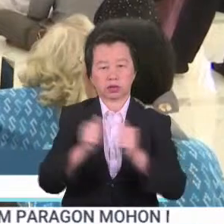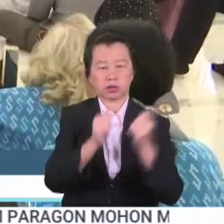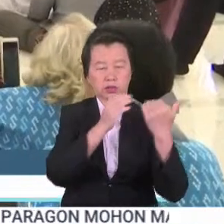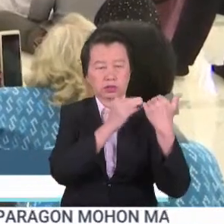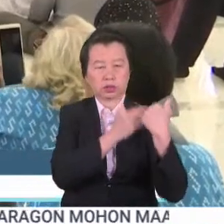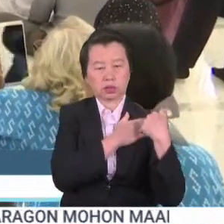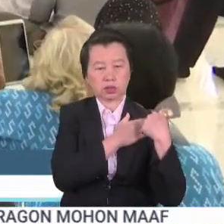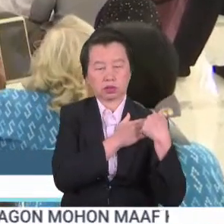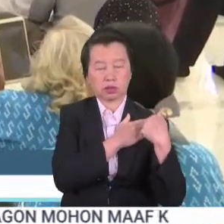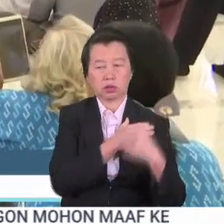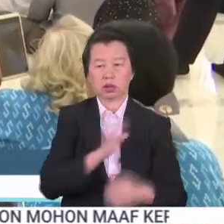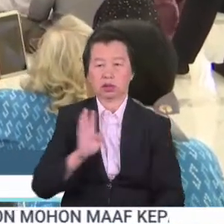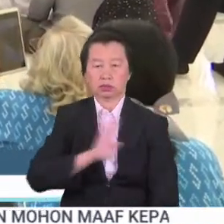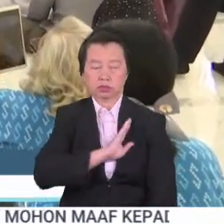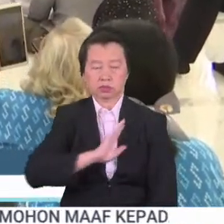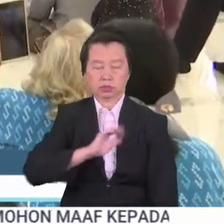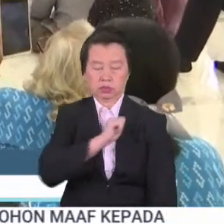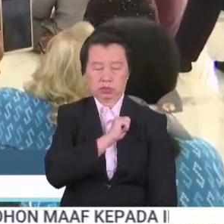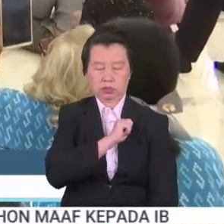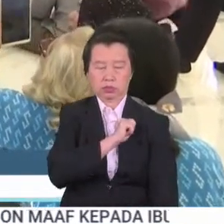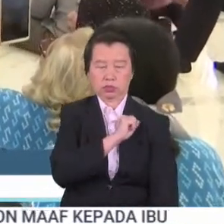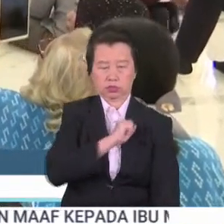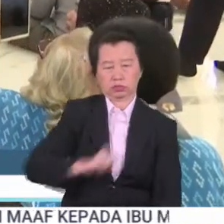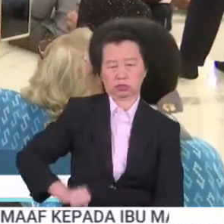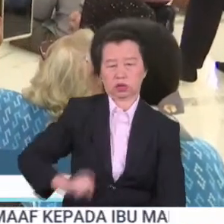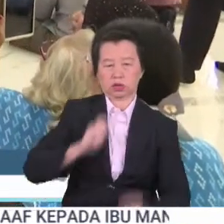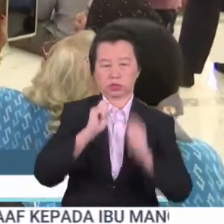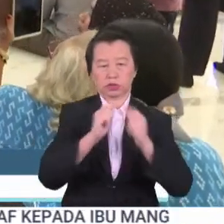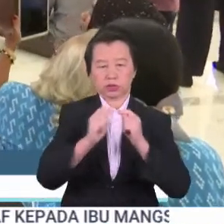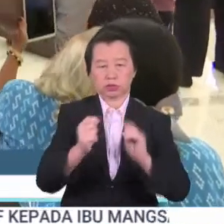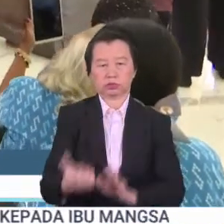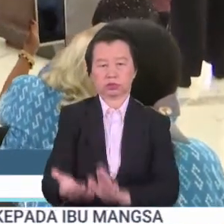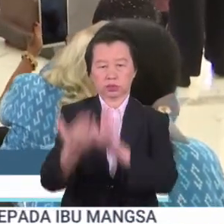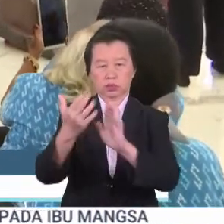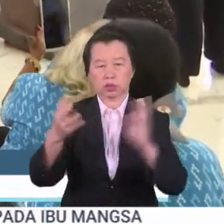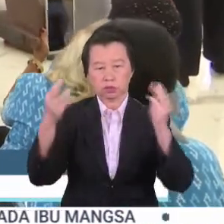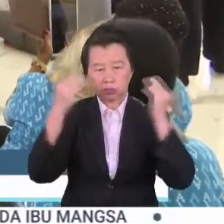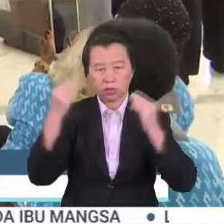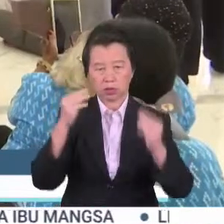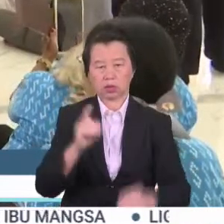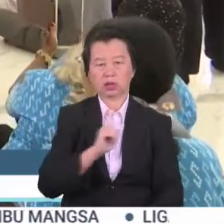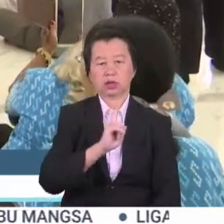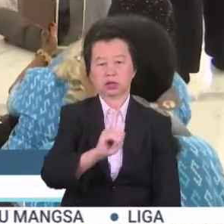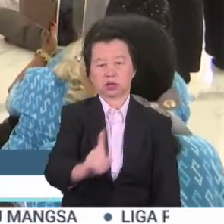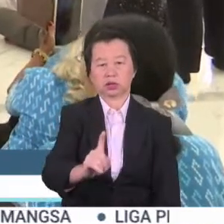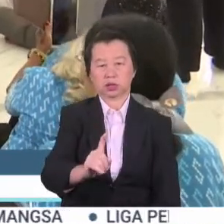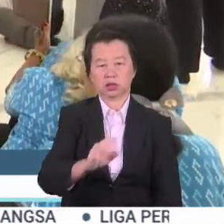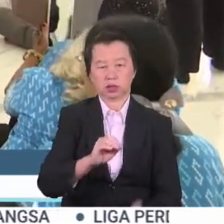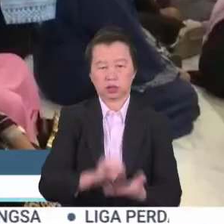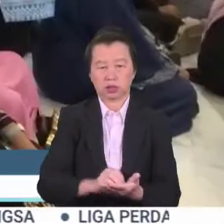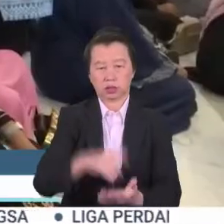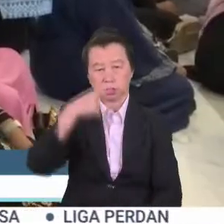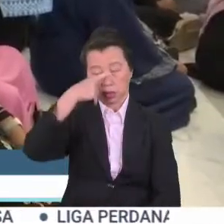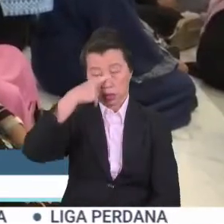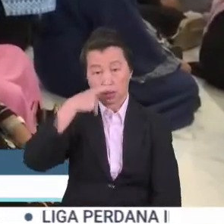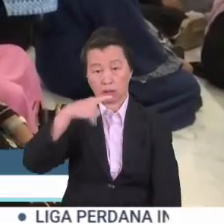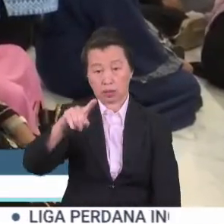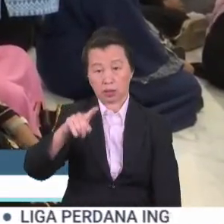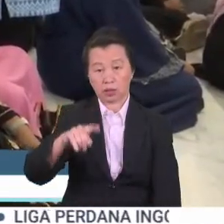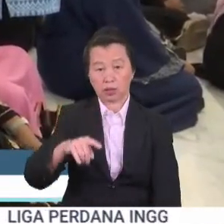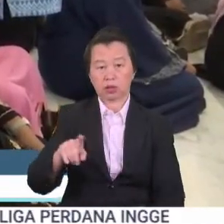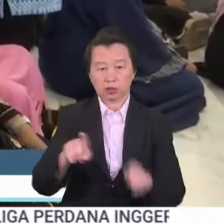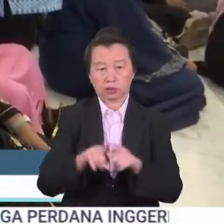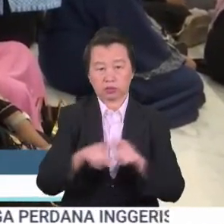bertanggungjawab baga bertitah demikian ketika sesi mengadap en Majlis agama Islam wilayah Andaman di TR Thailand